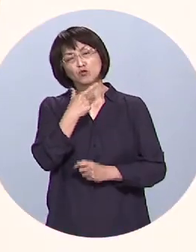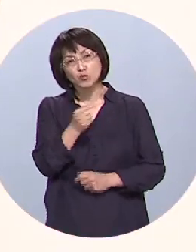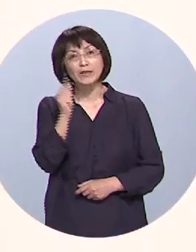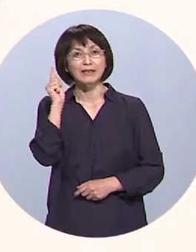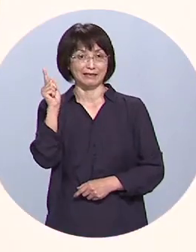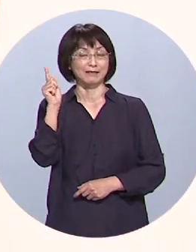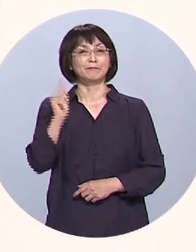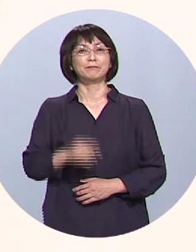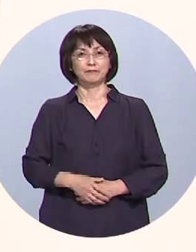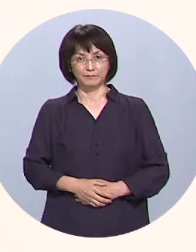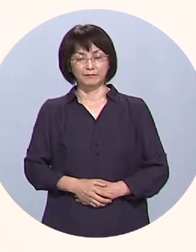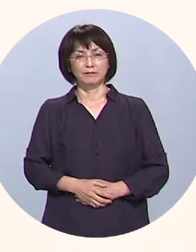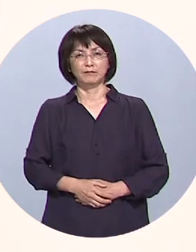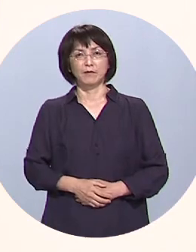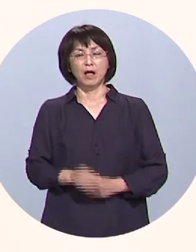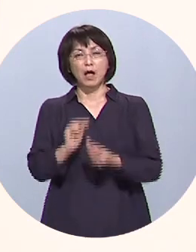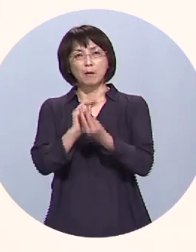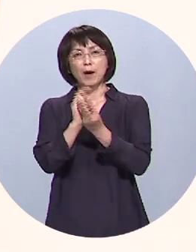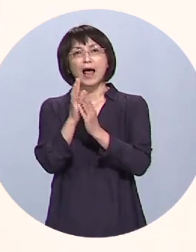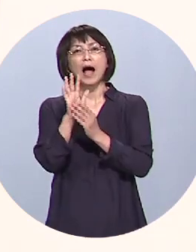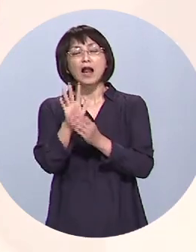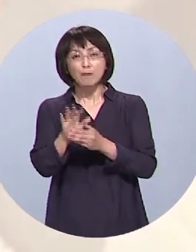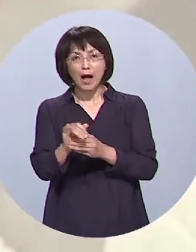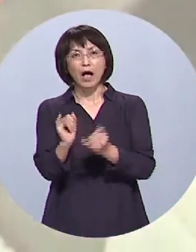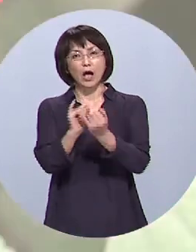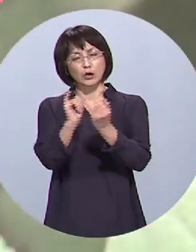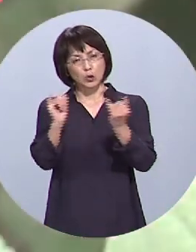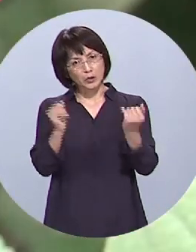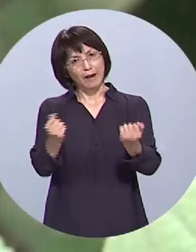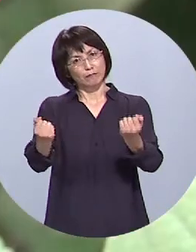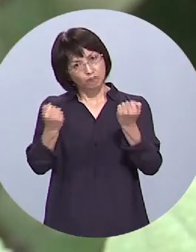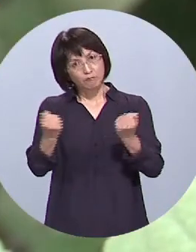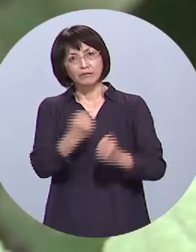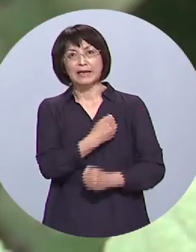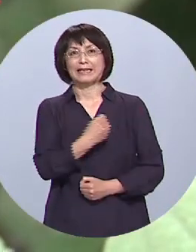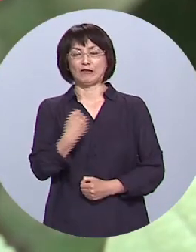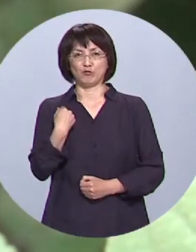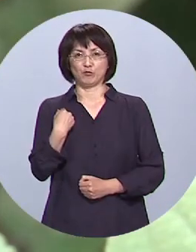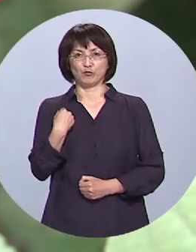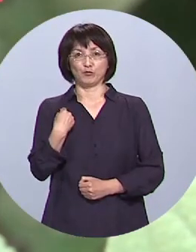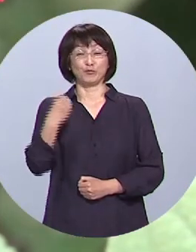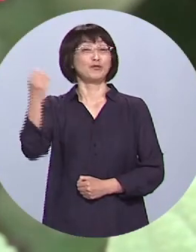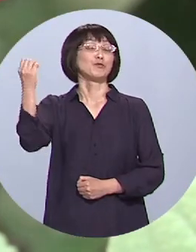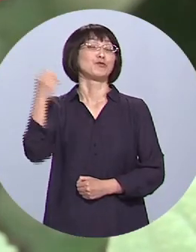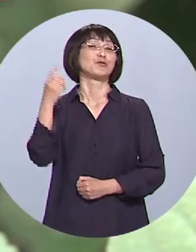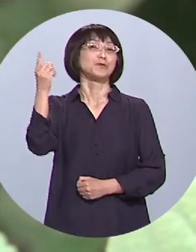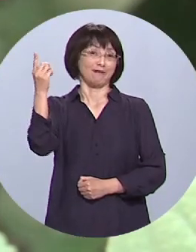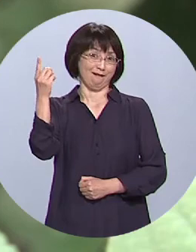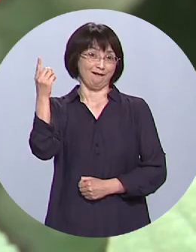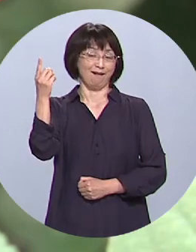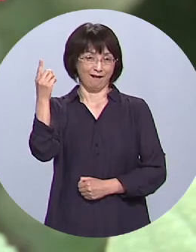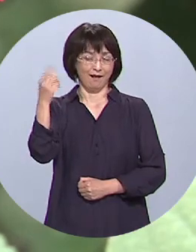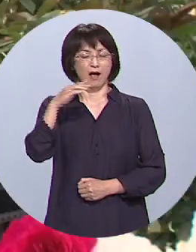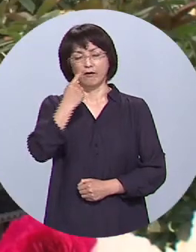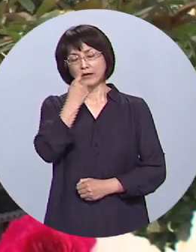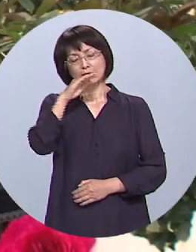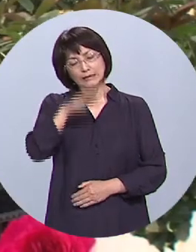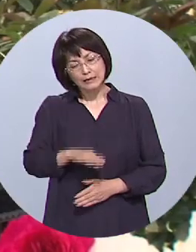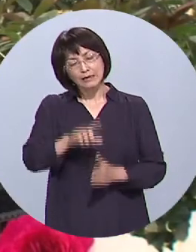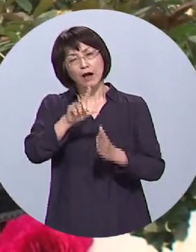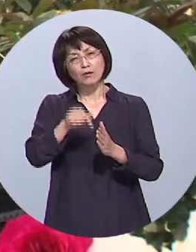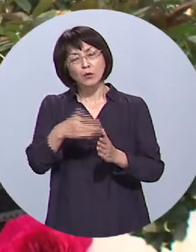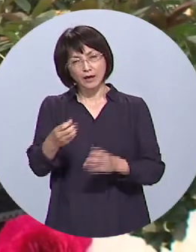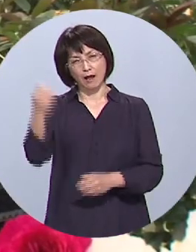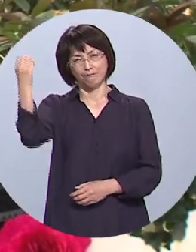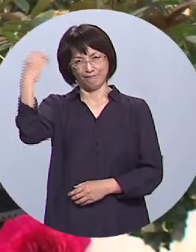ね。 はい、バラがあれば女性は必ず強くなることができるっていうのを幼い頃からす